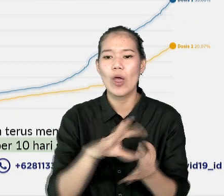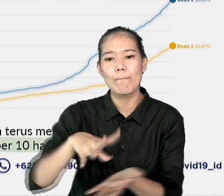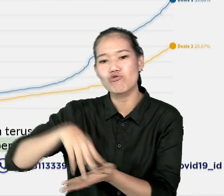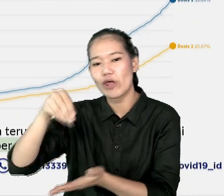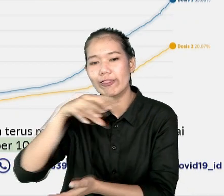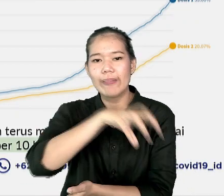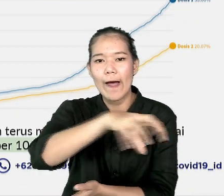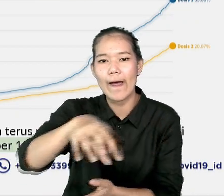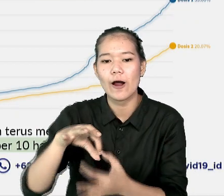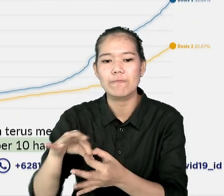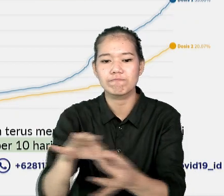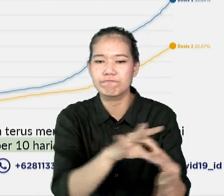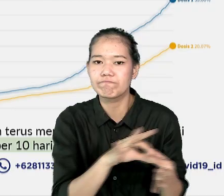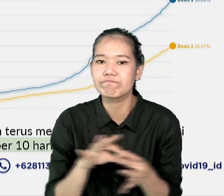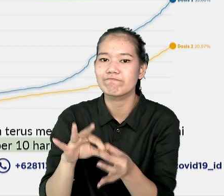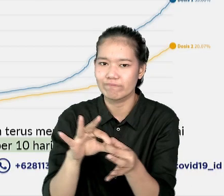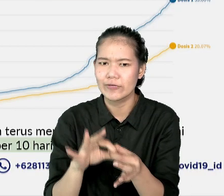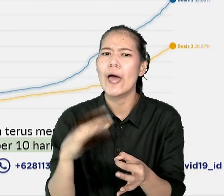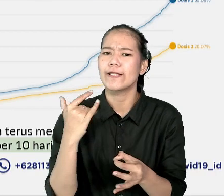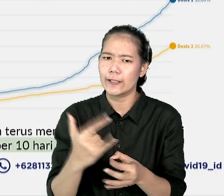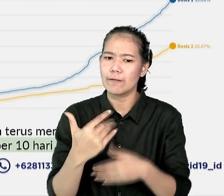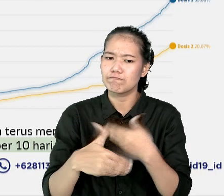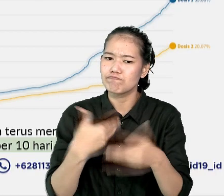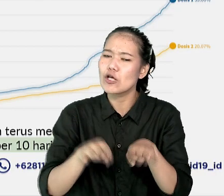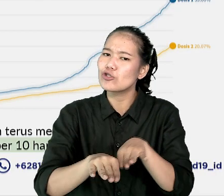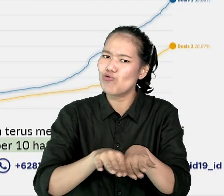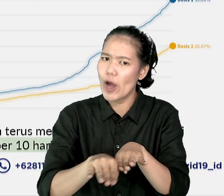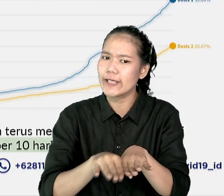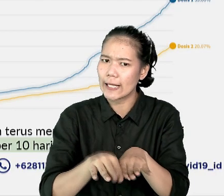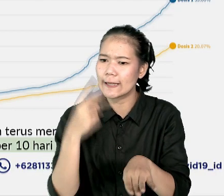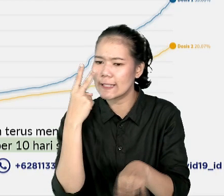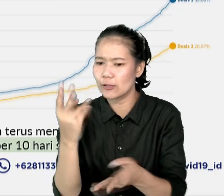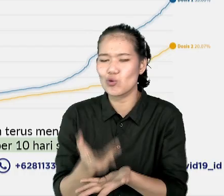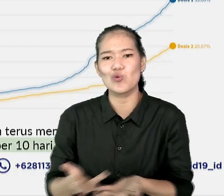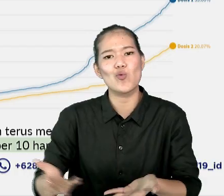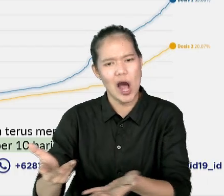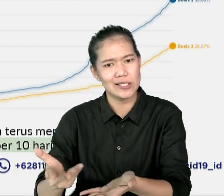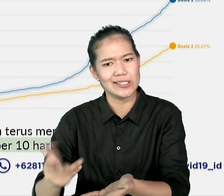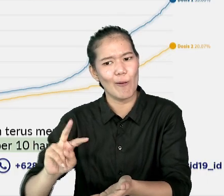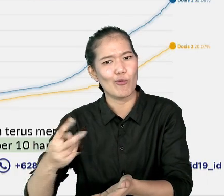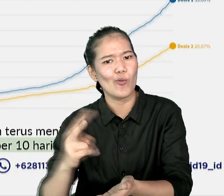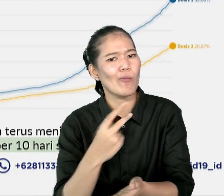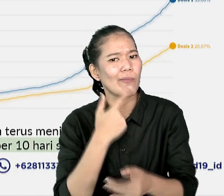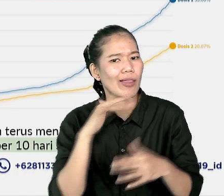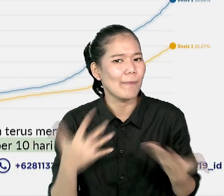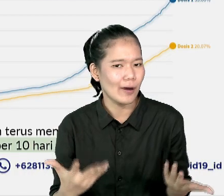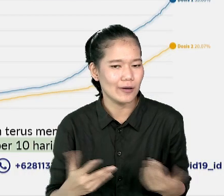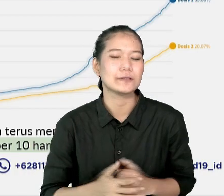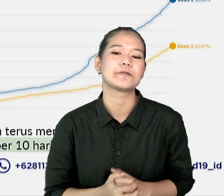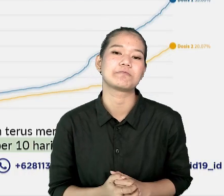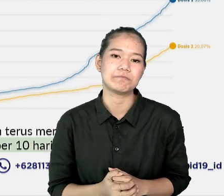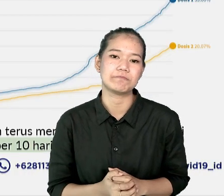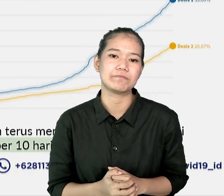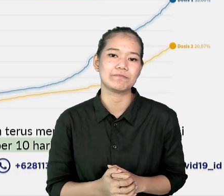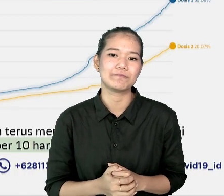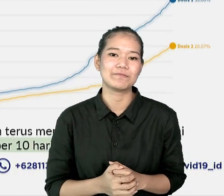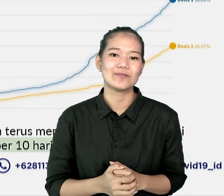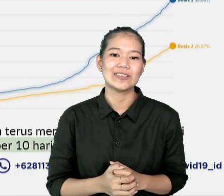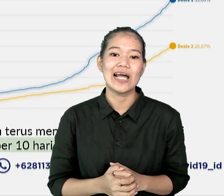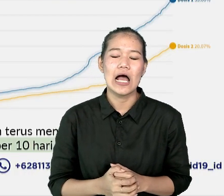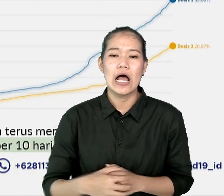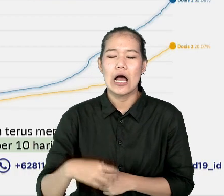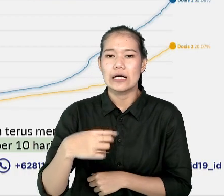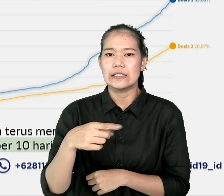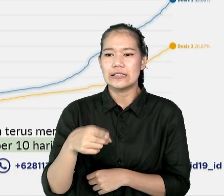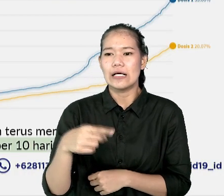daerah dan akan terus disesuaikan dengan perkembangan kasus yang dinamika yang terjadi di masyarakat. Respons